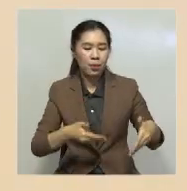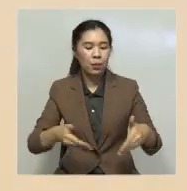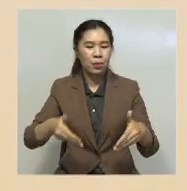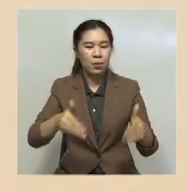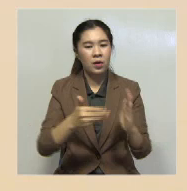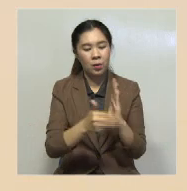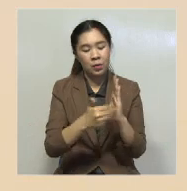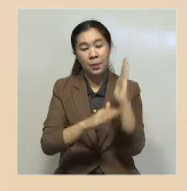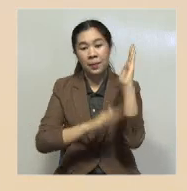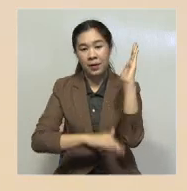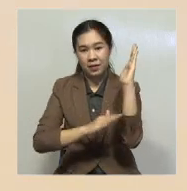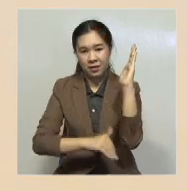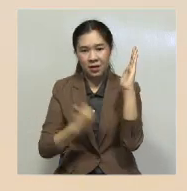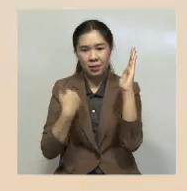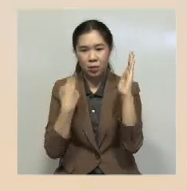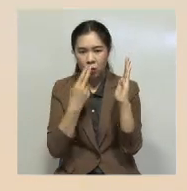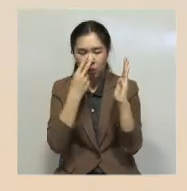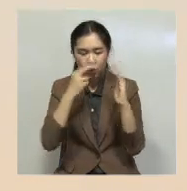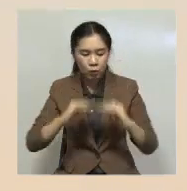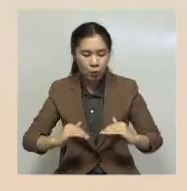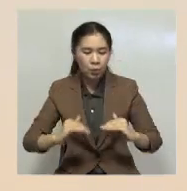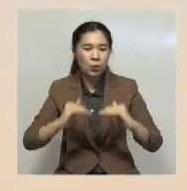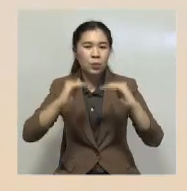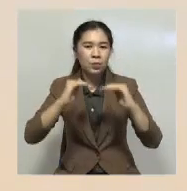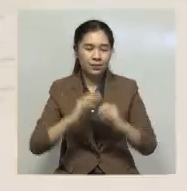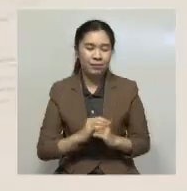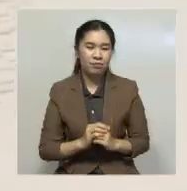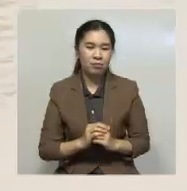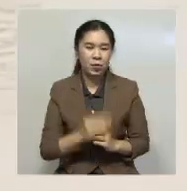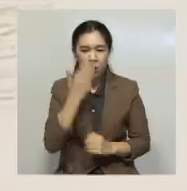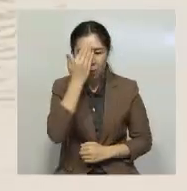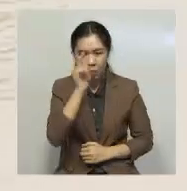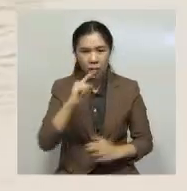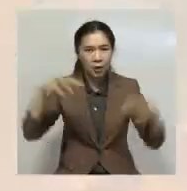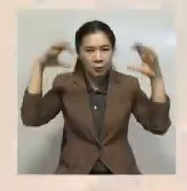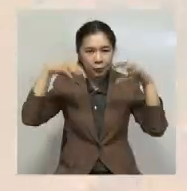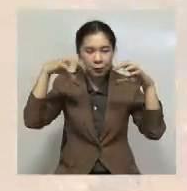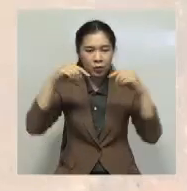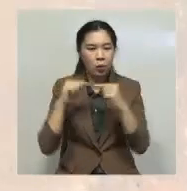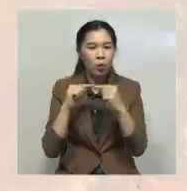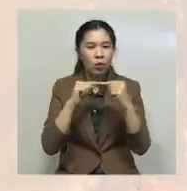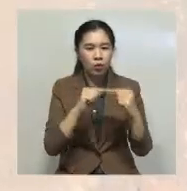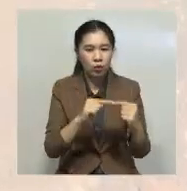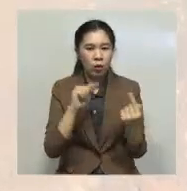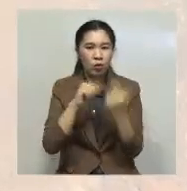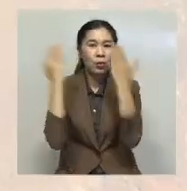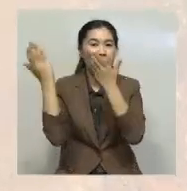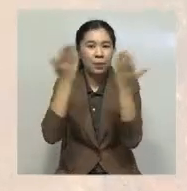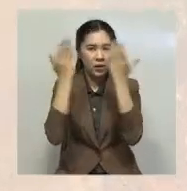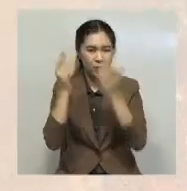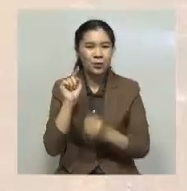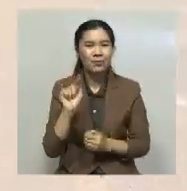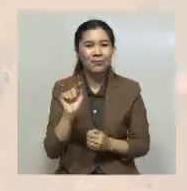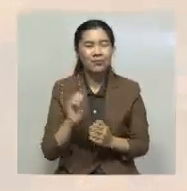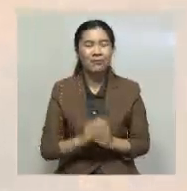าคตะวันออกและภาคใต้ที่คาดว่าจะมีแนวโน้มสูงขึ้นเพราะว่ายังมีฝนตกลงมาอย่างต่อเนื่องโดยเฉพาะจากอิทธิพลของพายุ